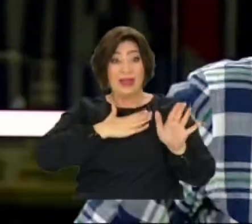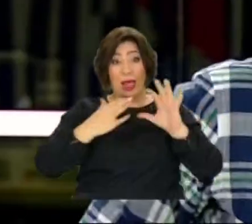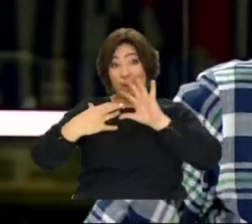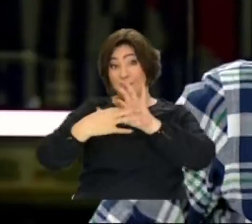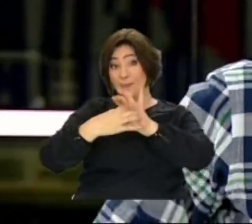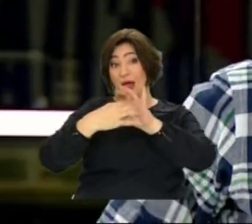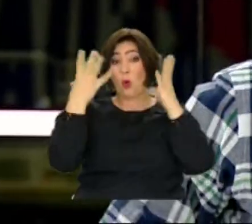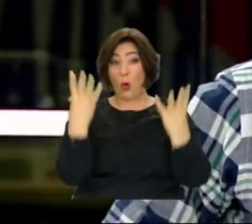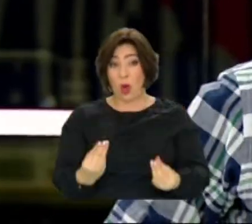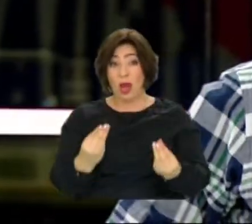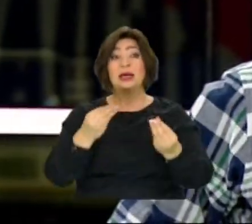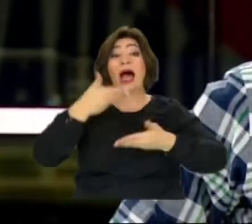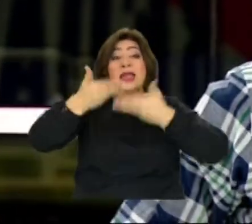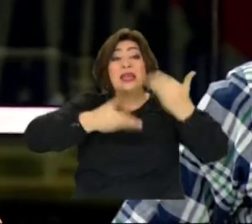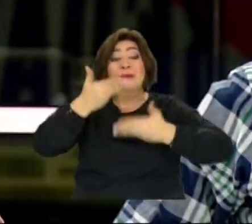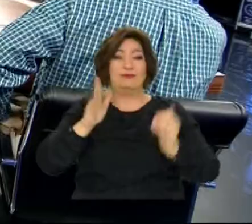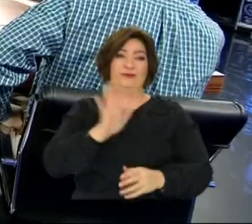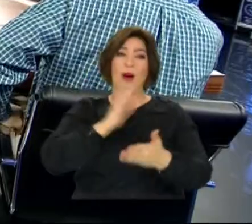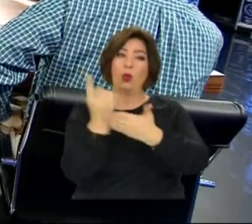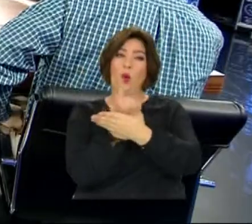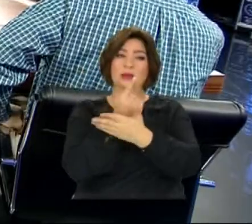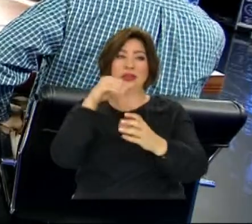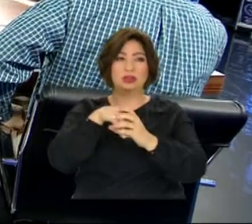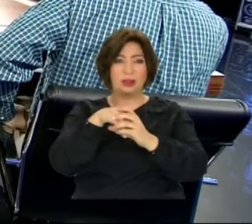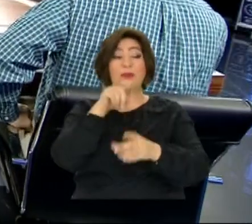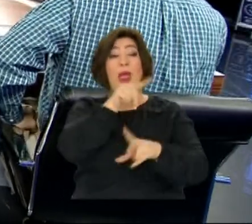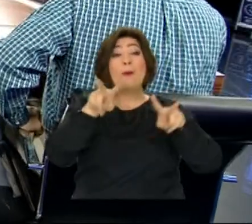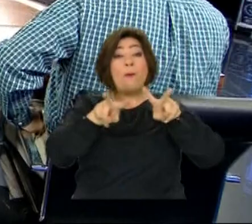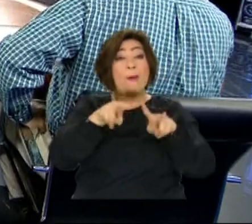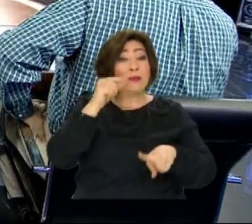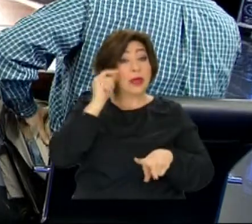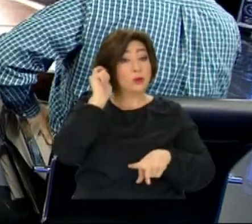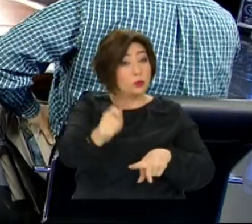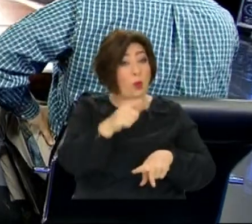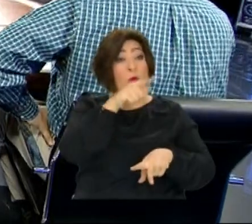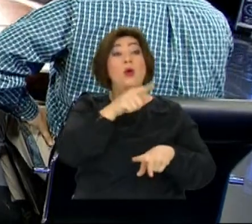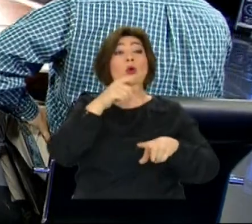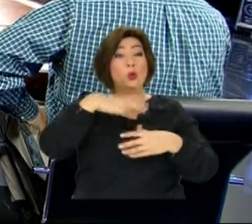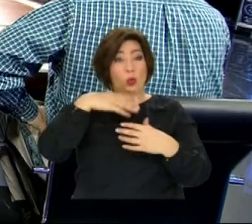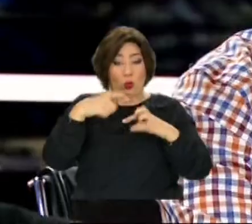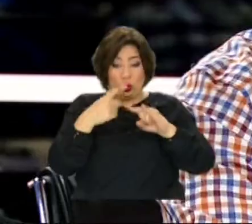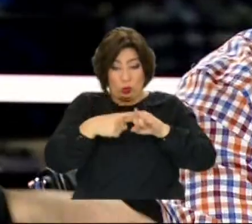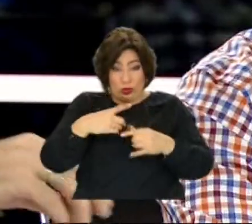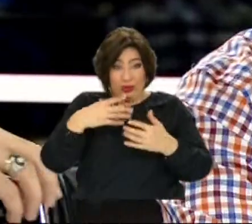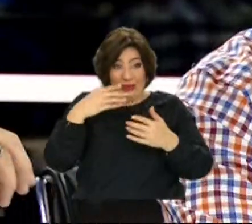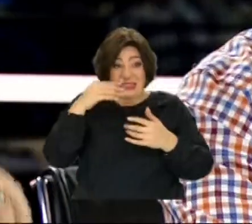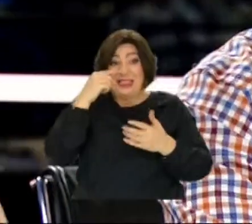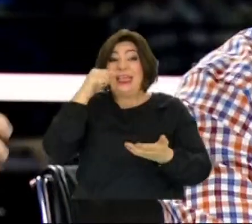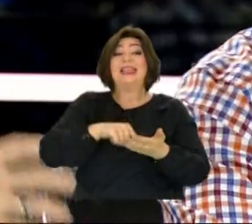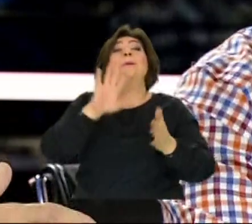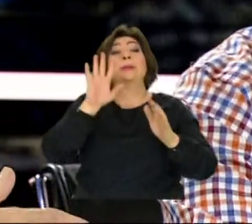olarak gerçekleşen izahlar vardır. Şimdi müminin ruhunun kabzedilmesiyle, inanmayanın